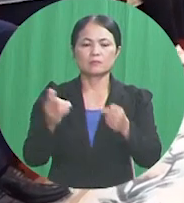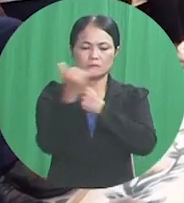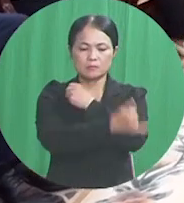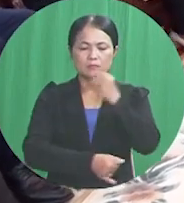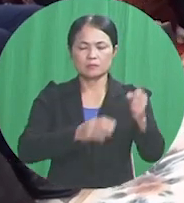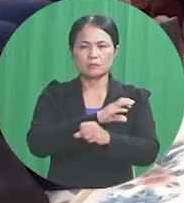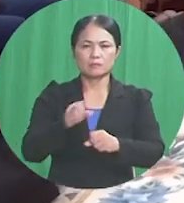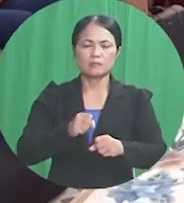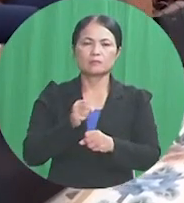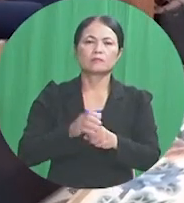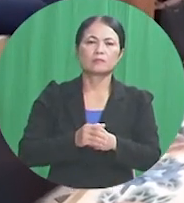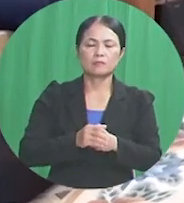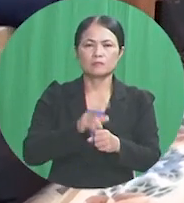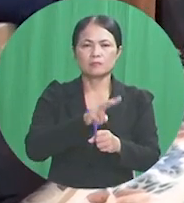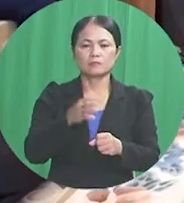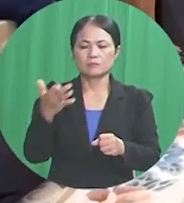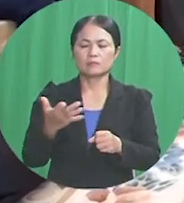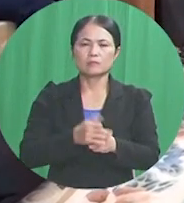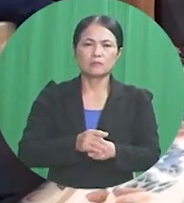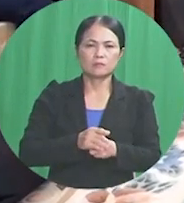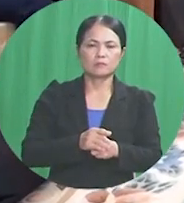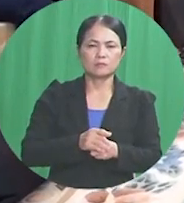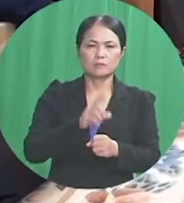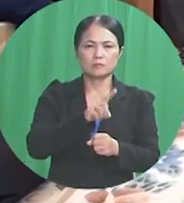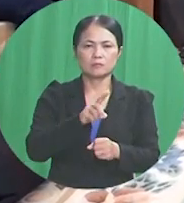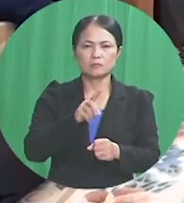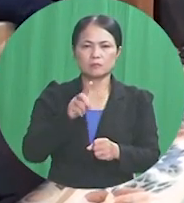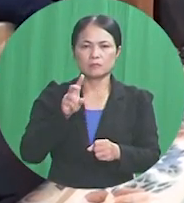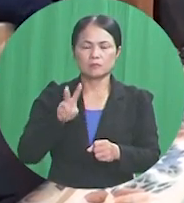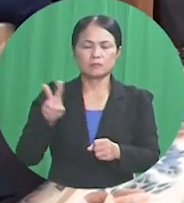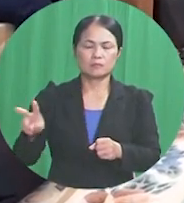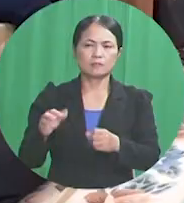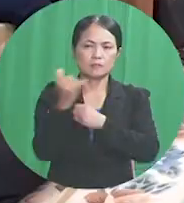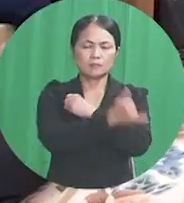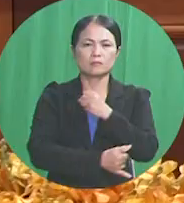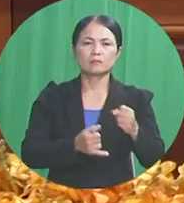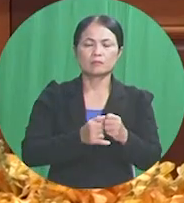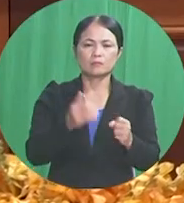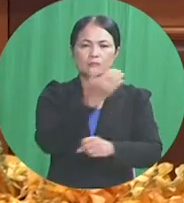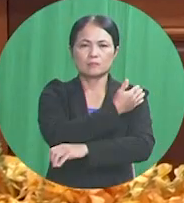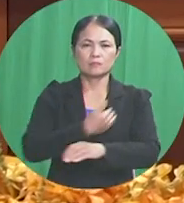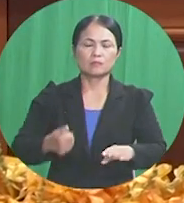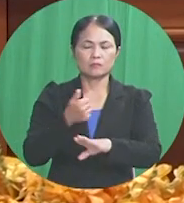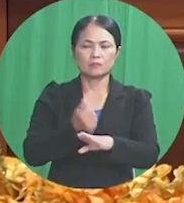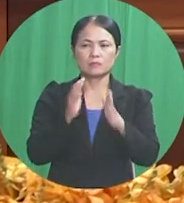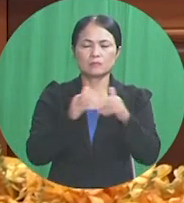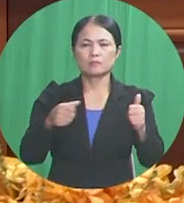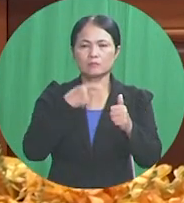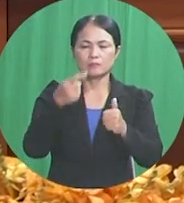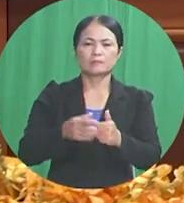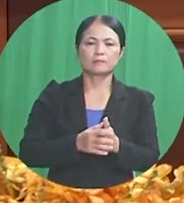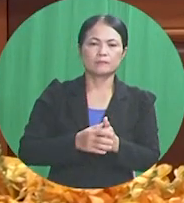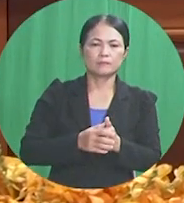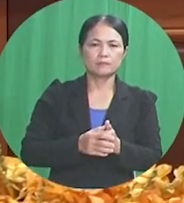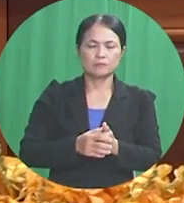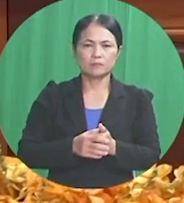ชีจวบจำนัดธนาตีมาภัยประมัยขนมจำนวนมือร้อยมาภัยปีประเทศ สำนักประเทศรัฐสภาบานเมียนประสาทติดหา